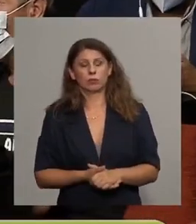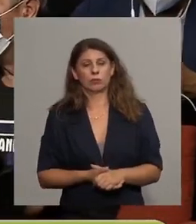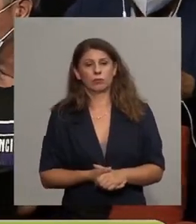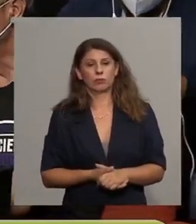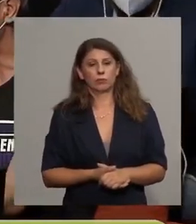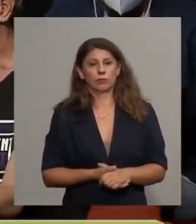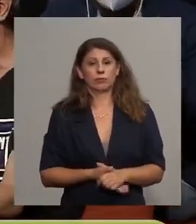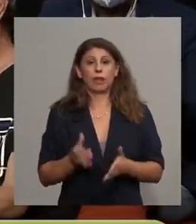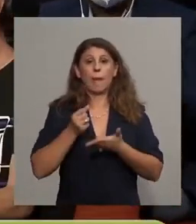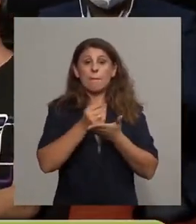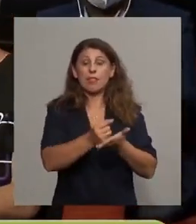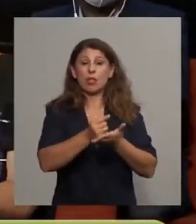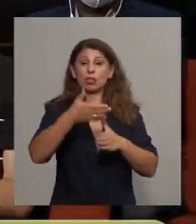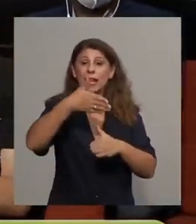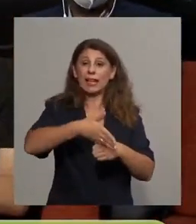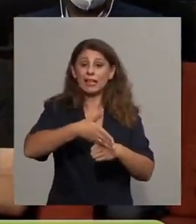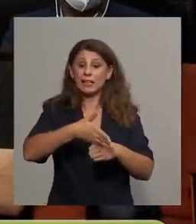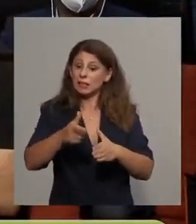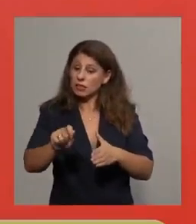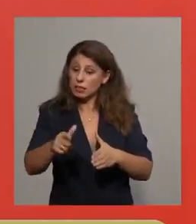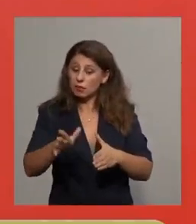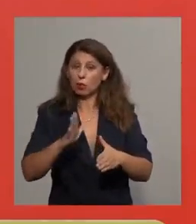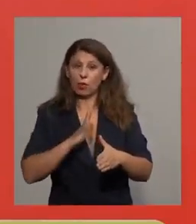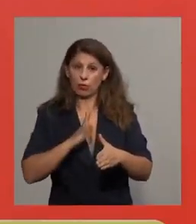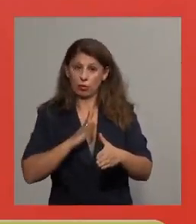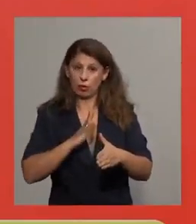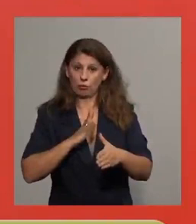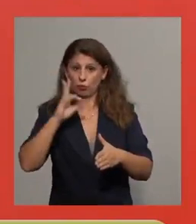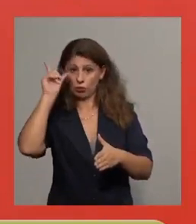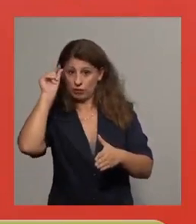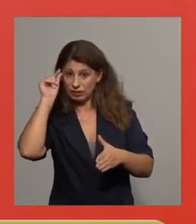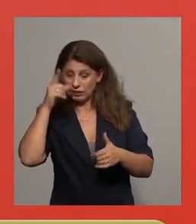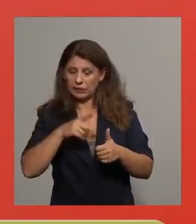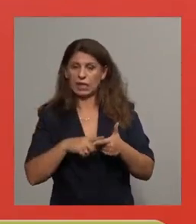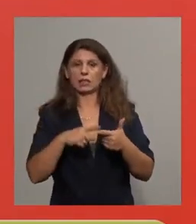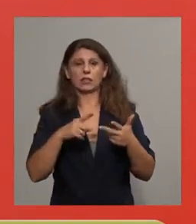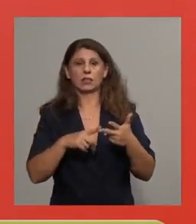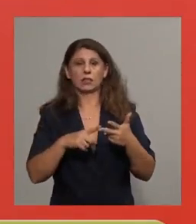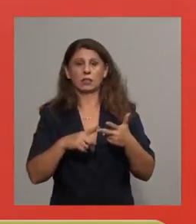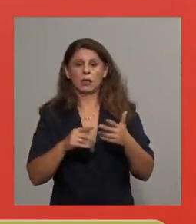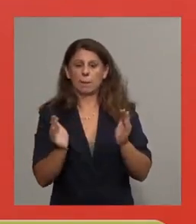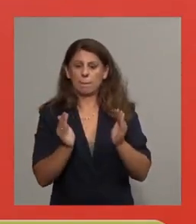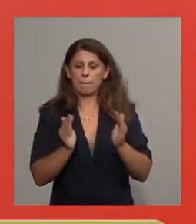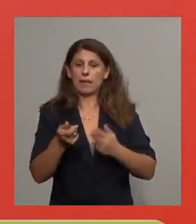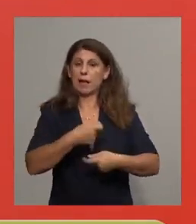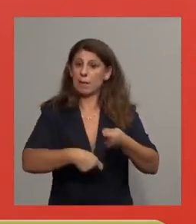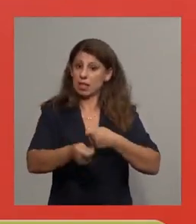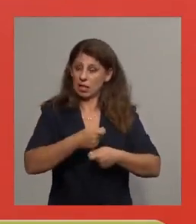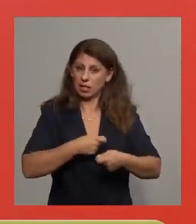Επιδότηση ενοικίου για λαϊκά νοικοκυριά, για τους φοιτητές, για τις μικρές